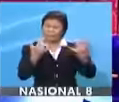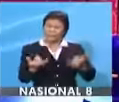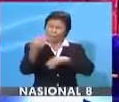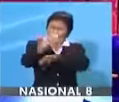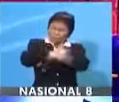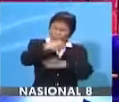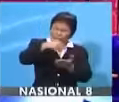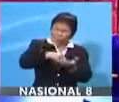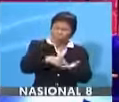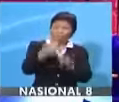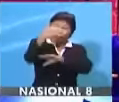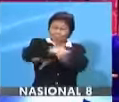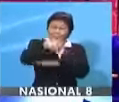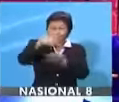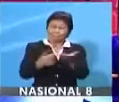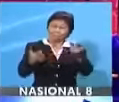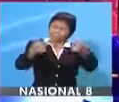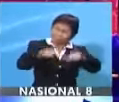akan berlangsungnya